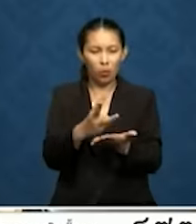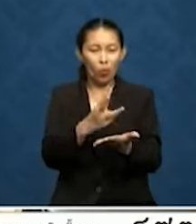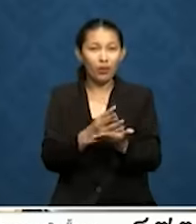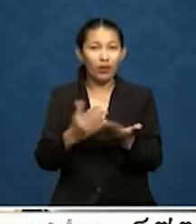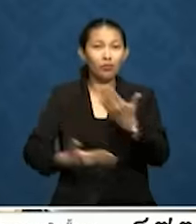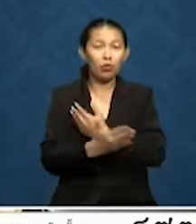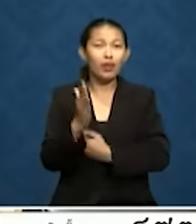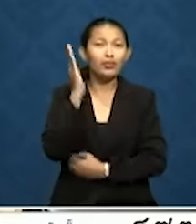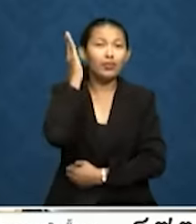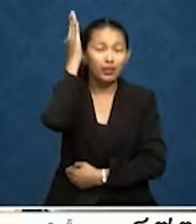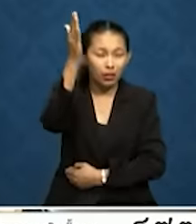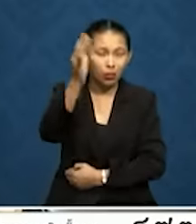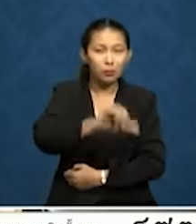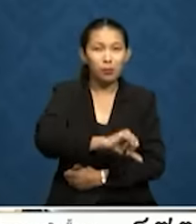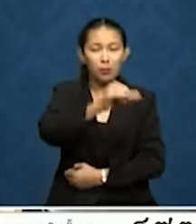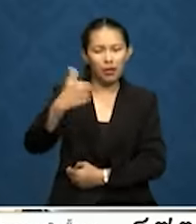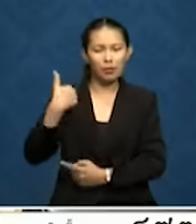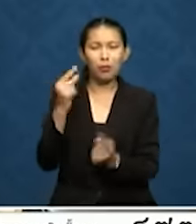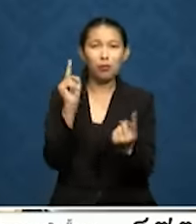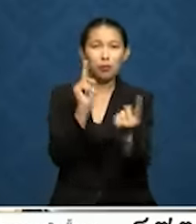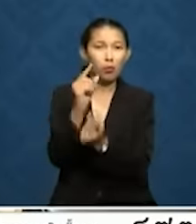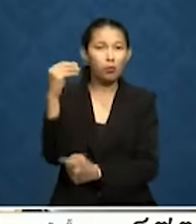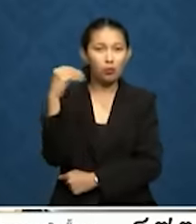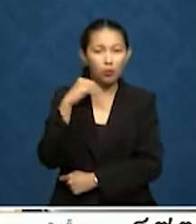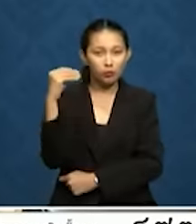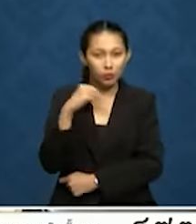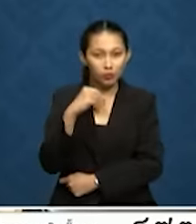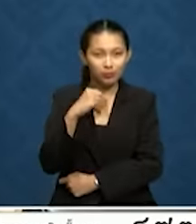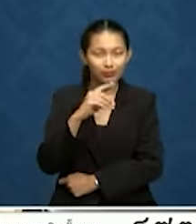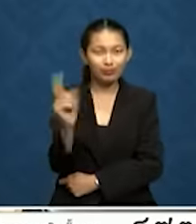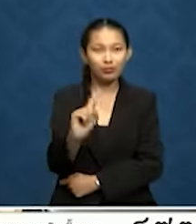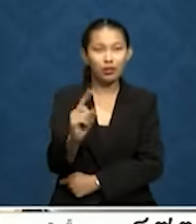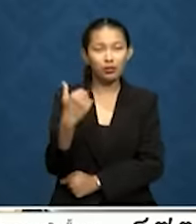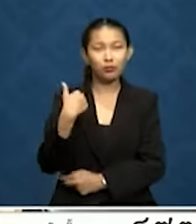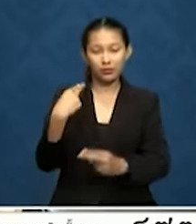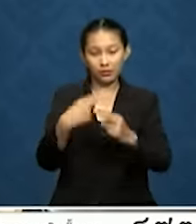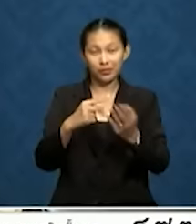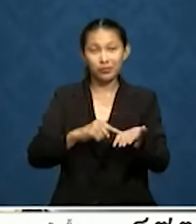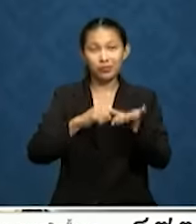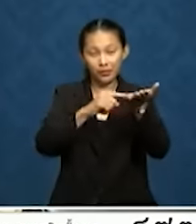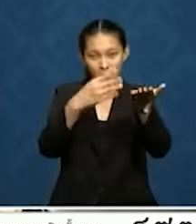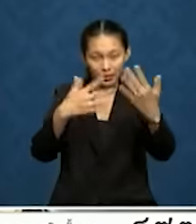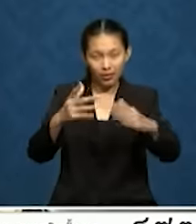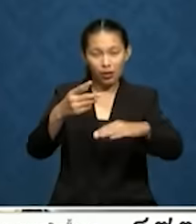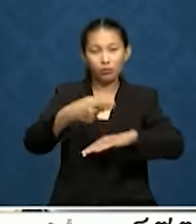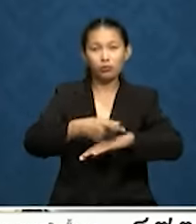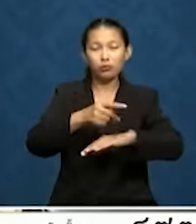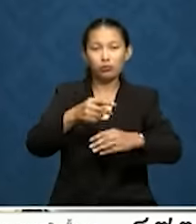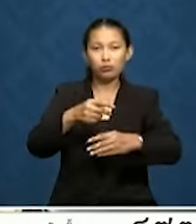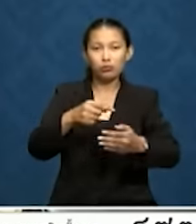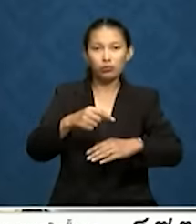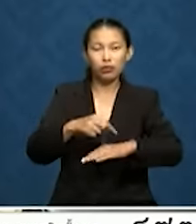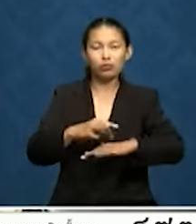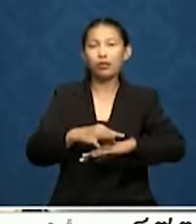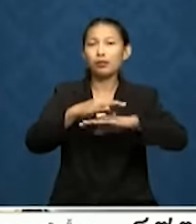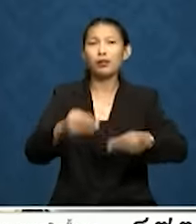าคตคงพบกันเรื่อยๆครับจากการเสนอชื่อวันนี้โปรดเกล้าแต่งครม.มี